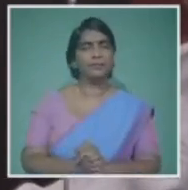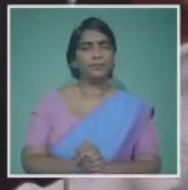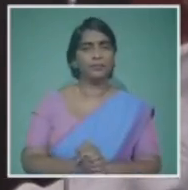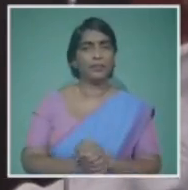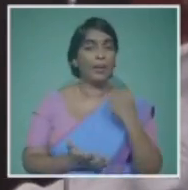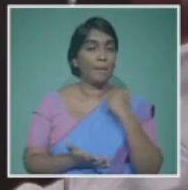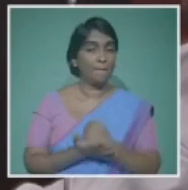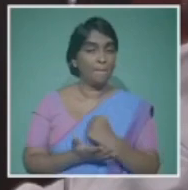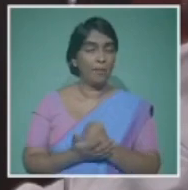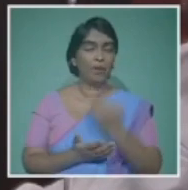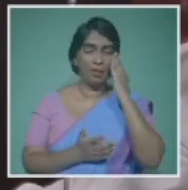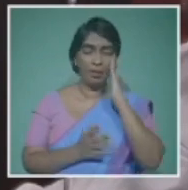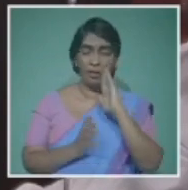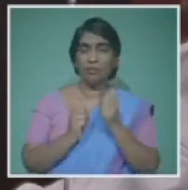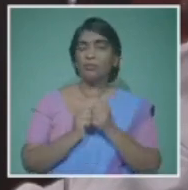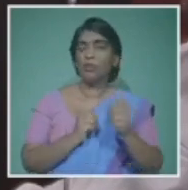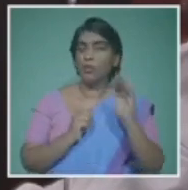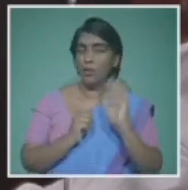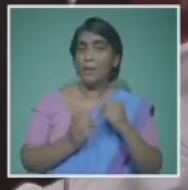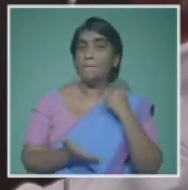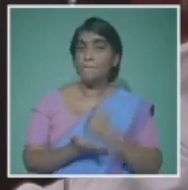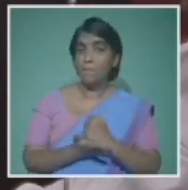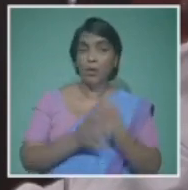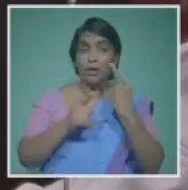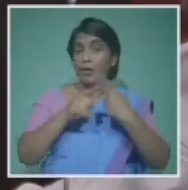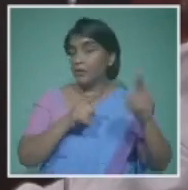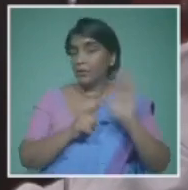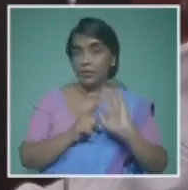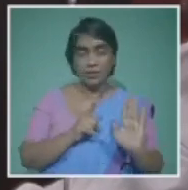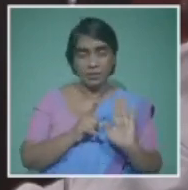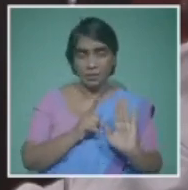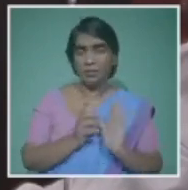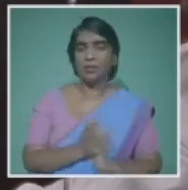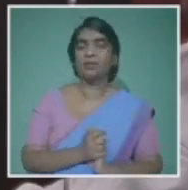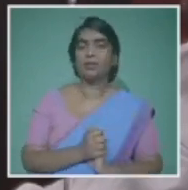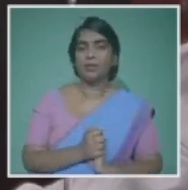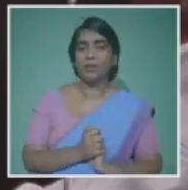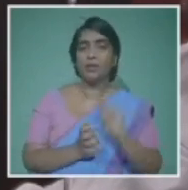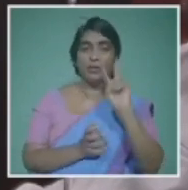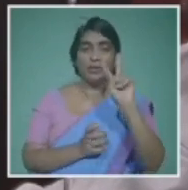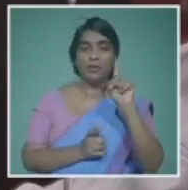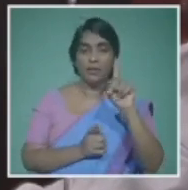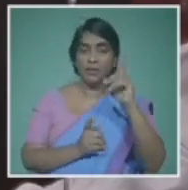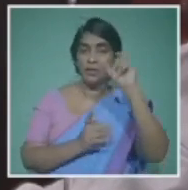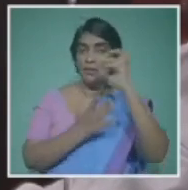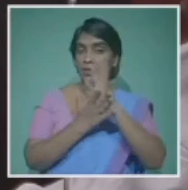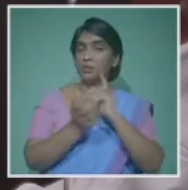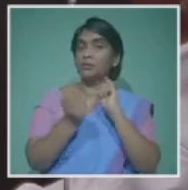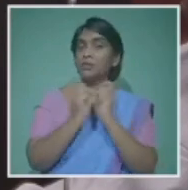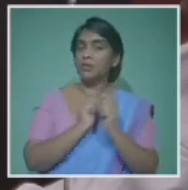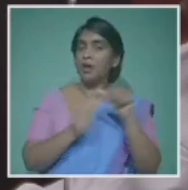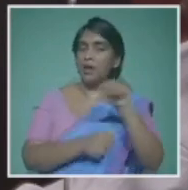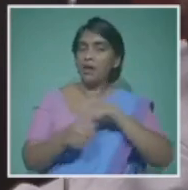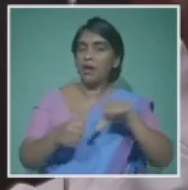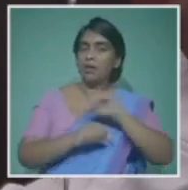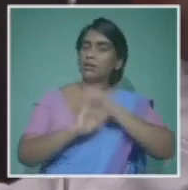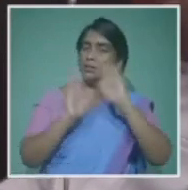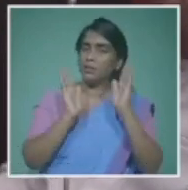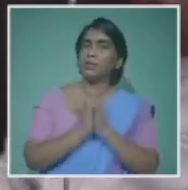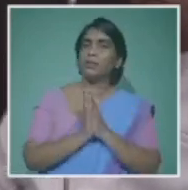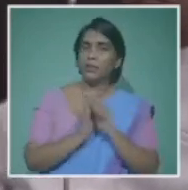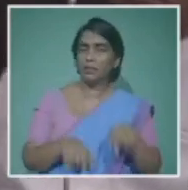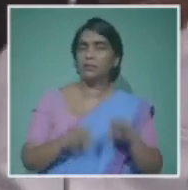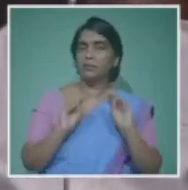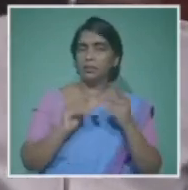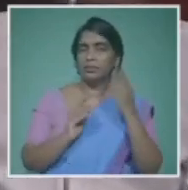මහා බැංකුව ස්වාධීන කරන්න ඕන මහා බැංකුව විතරක් නෙමෙයි 21 වෙනි ව්‍යවස්ථා සංශෝධනයේ ආයතන සියල්ලම දැන්